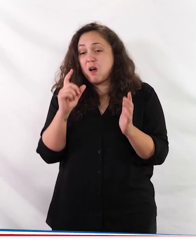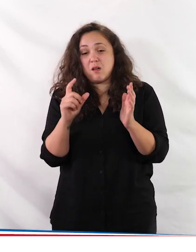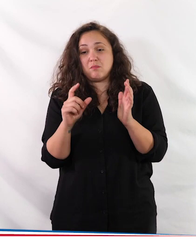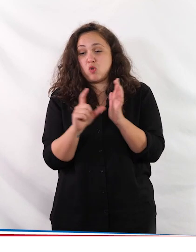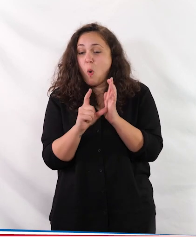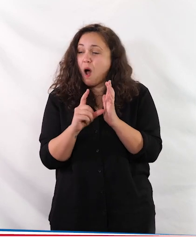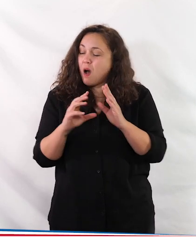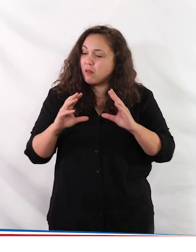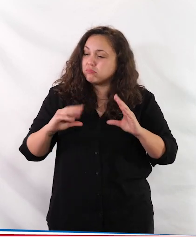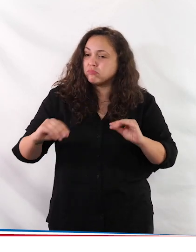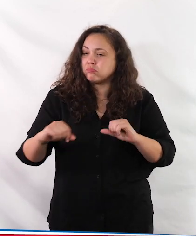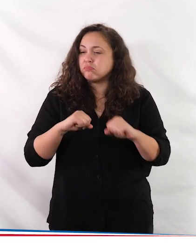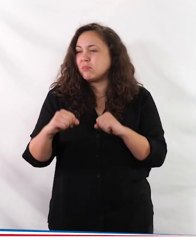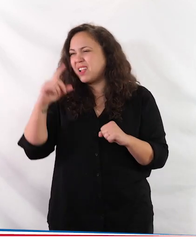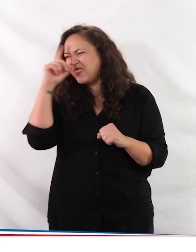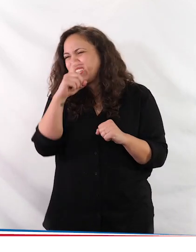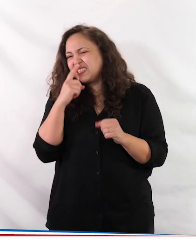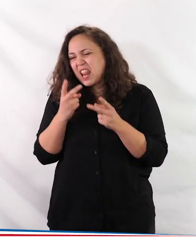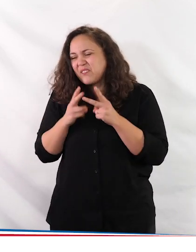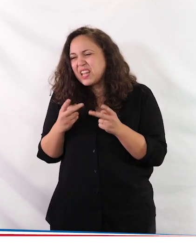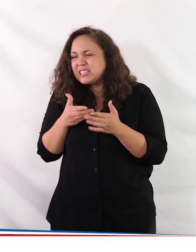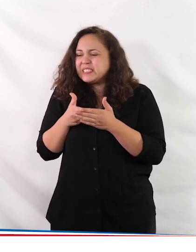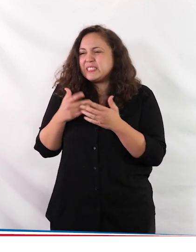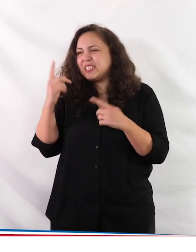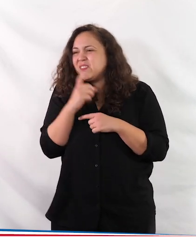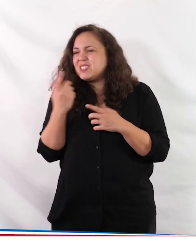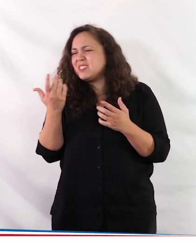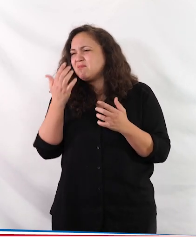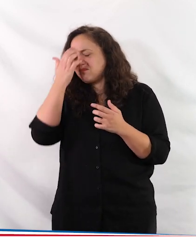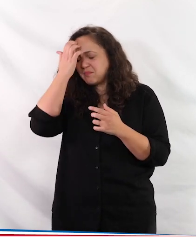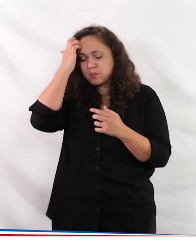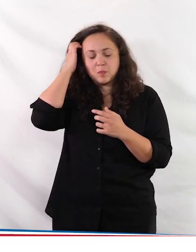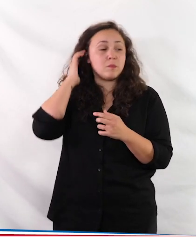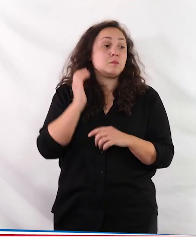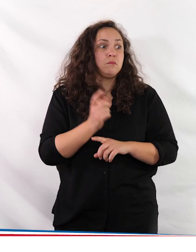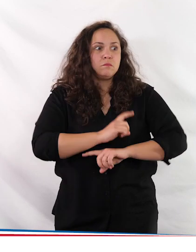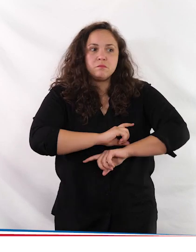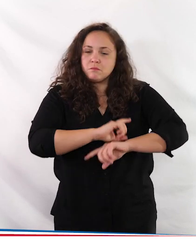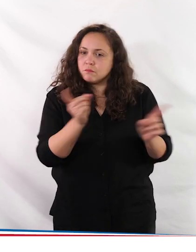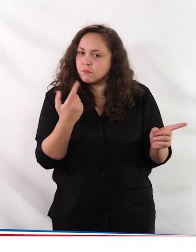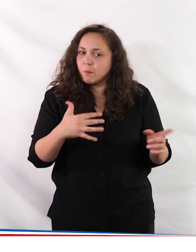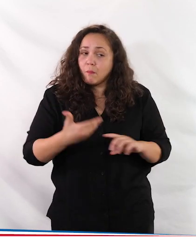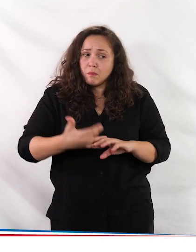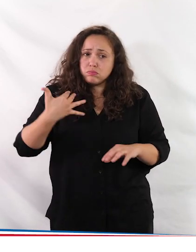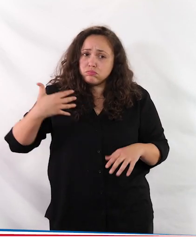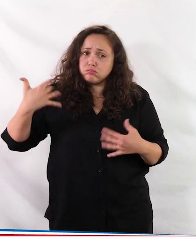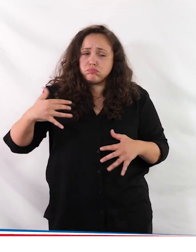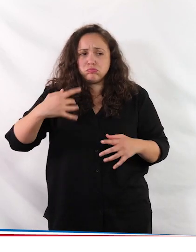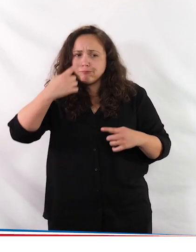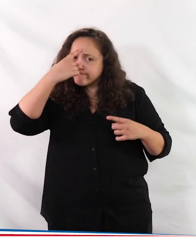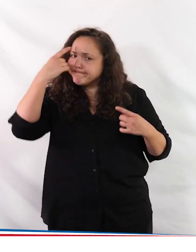parce qu'il y a une application qui est difficile de la loi à l'échelle d'une commune? Non, d'abord, je me